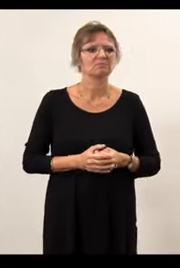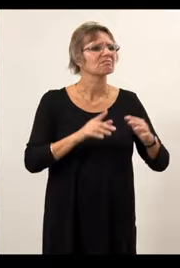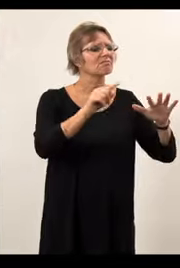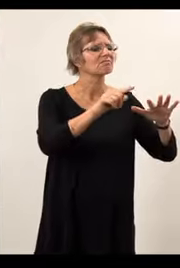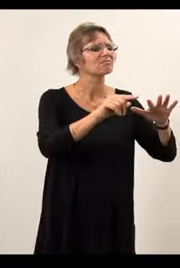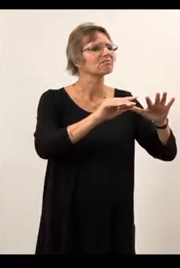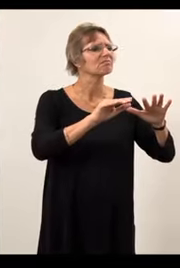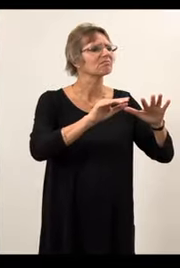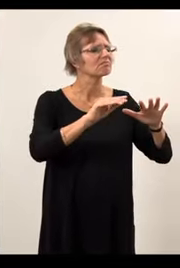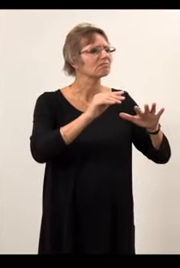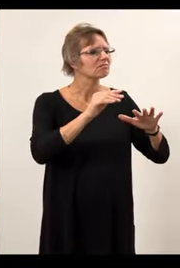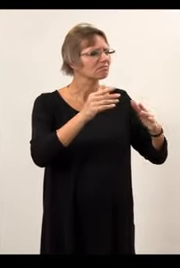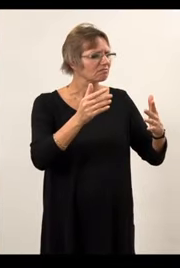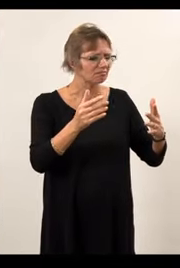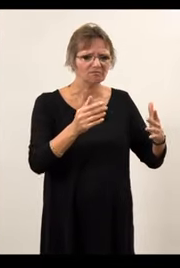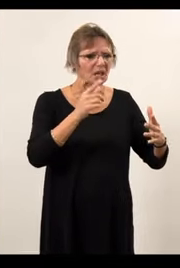Mais